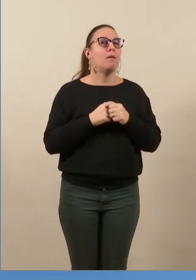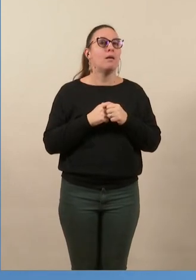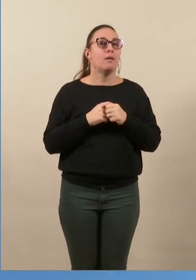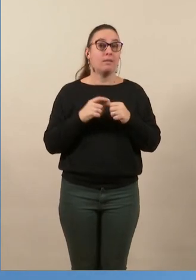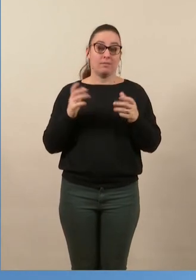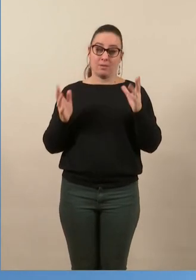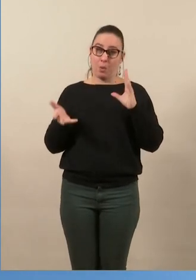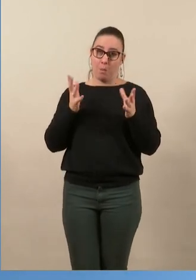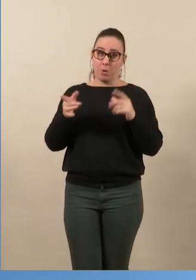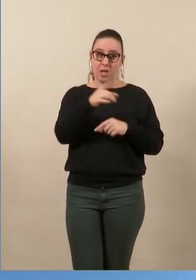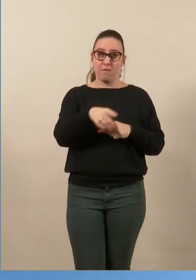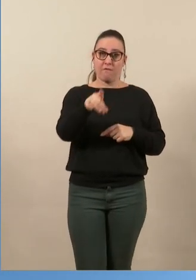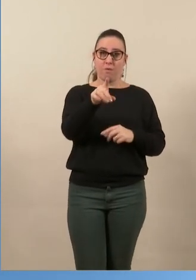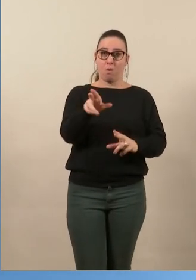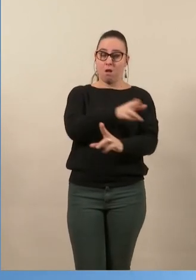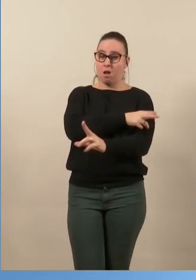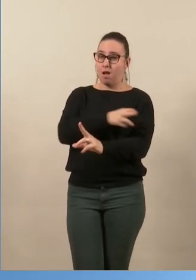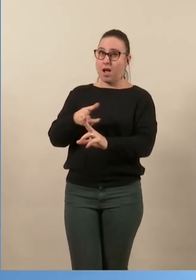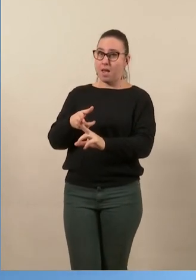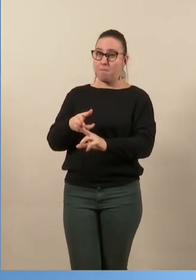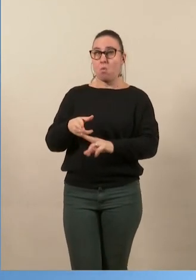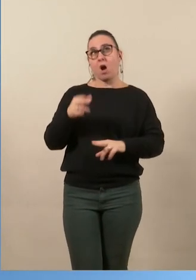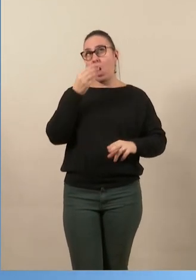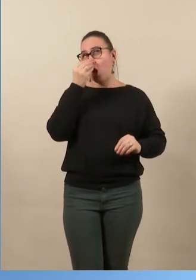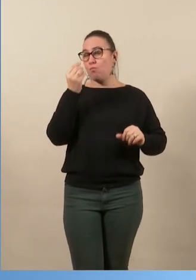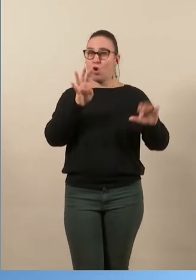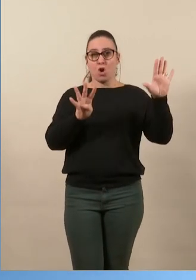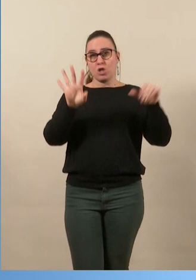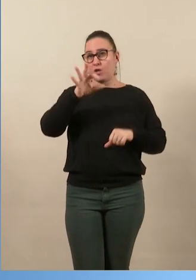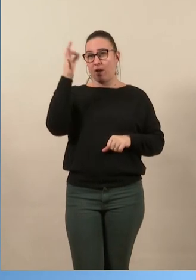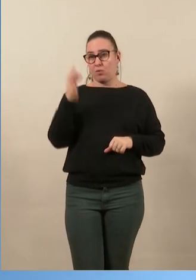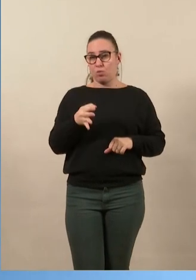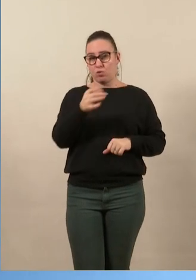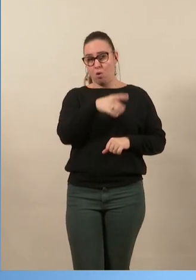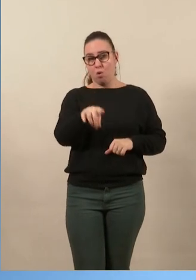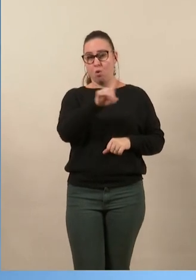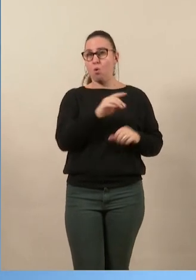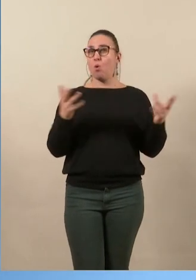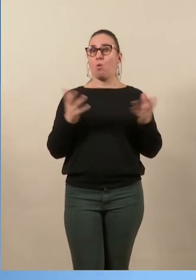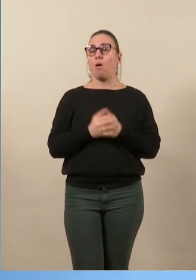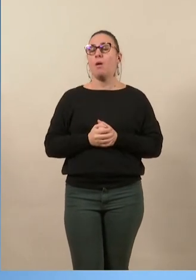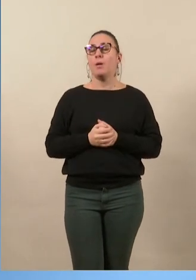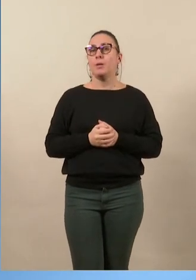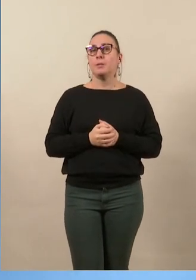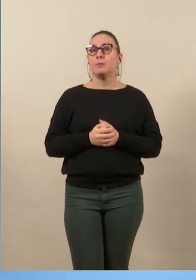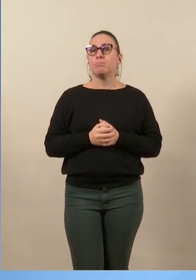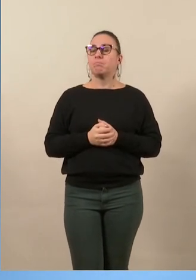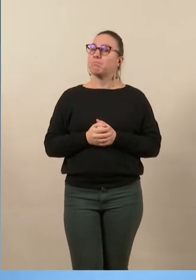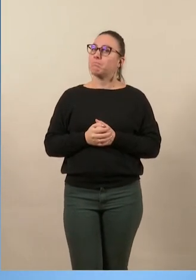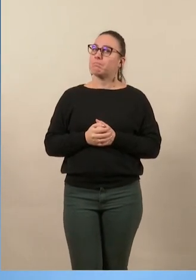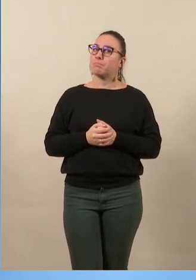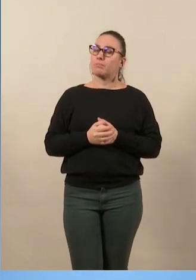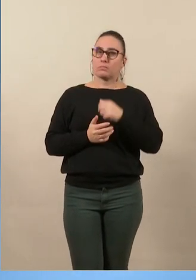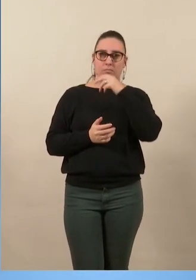chance de recevoir une réponse à 95 % des grosoblois et des grenobloises que poser la